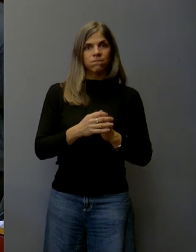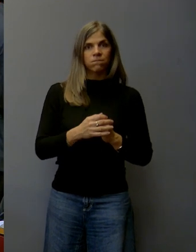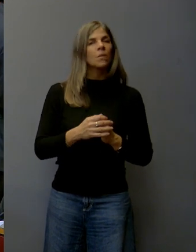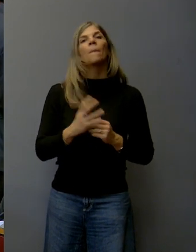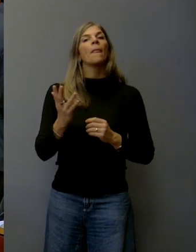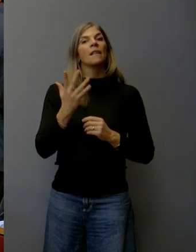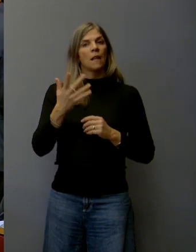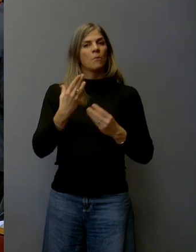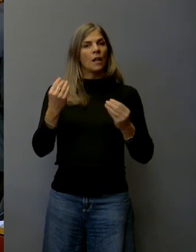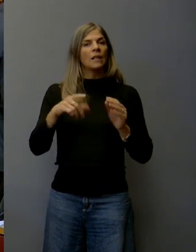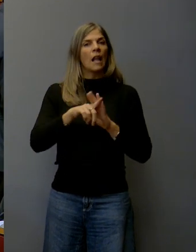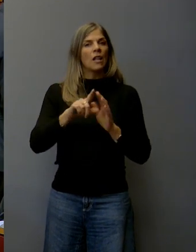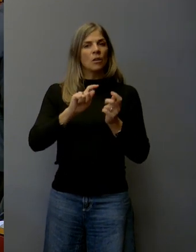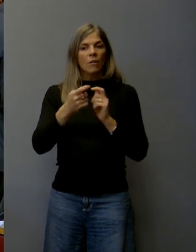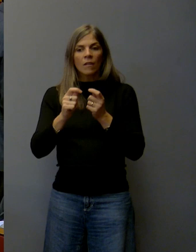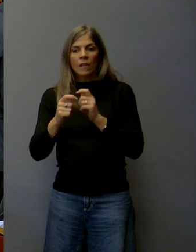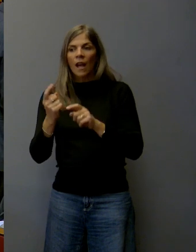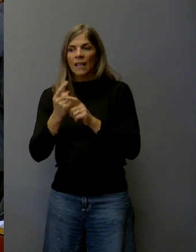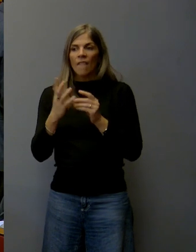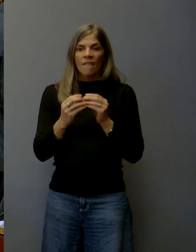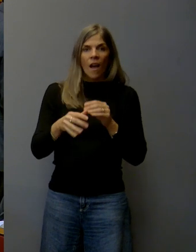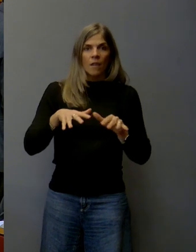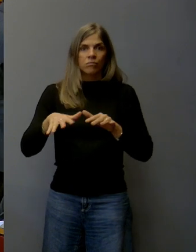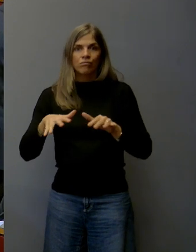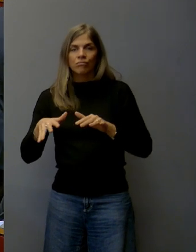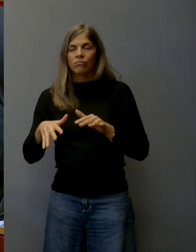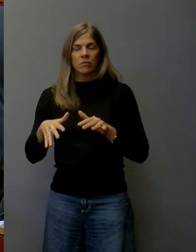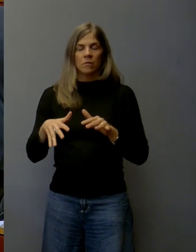modifiche legislative e di adempimenti ora